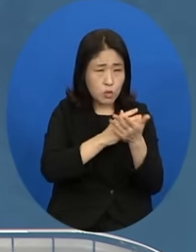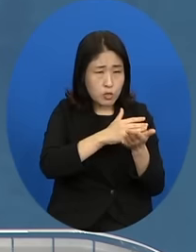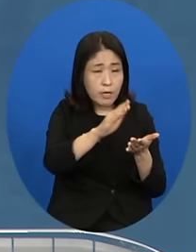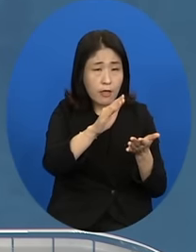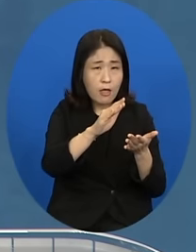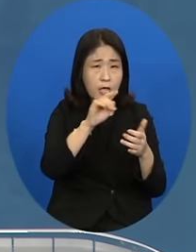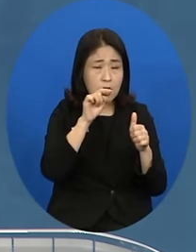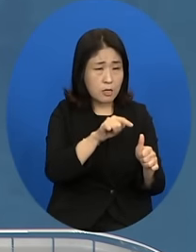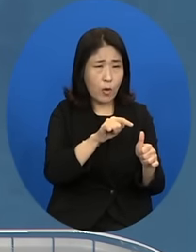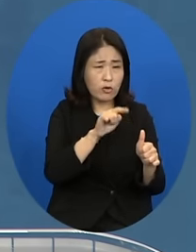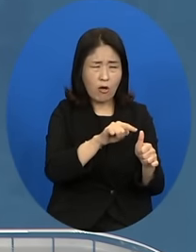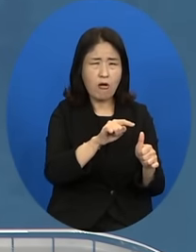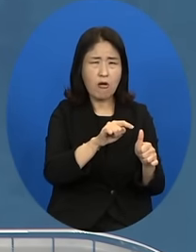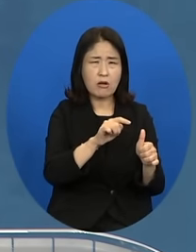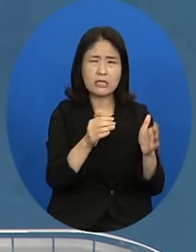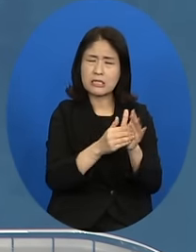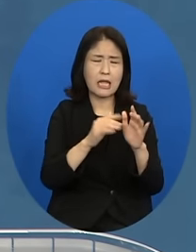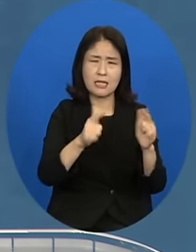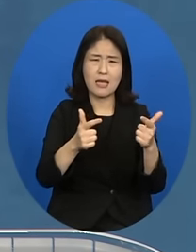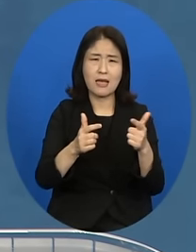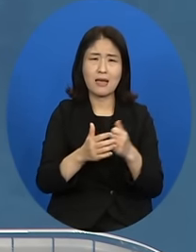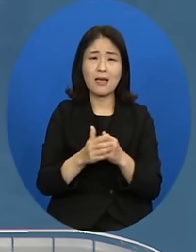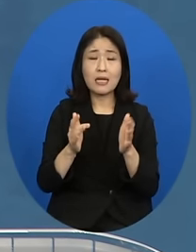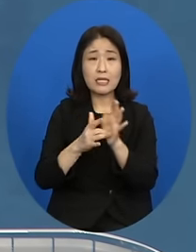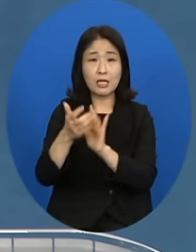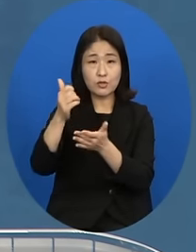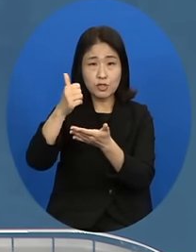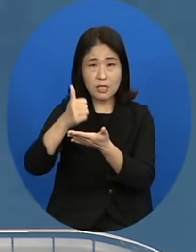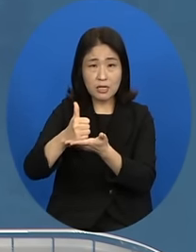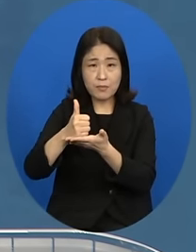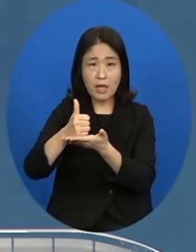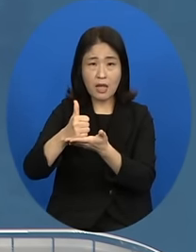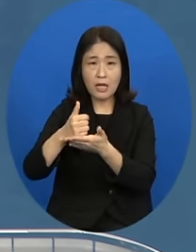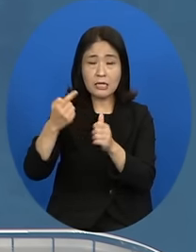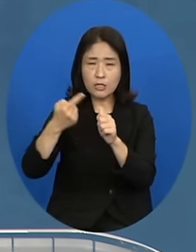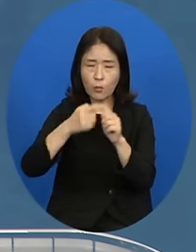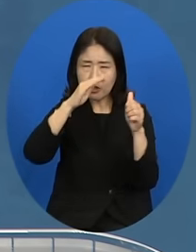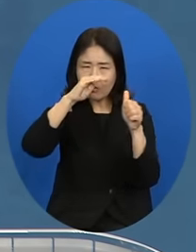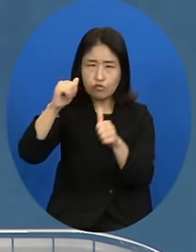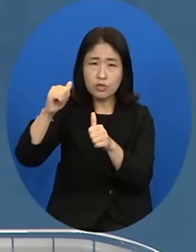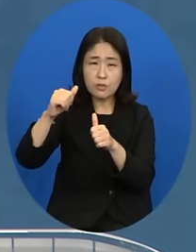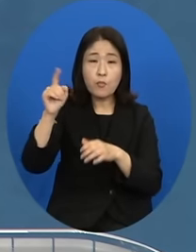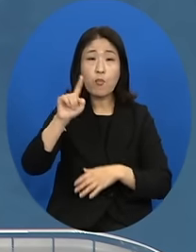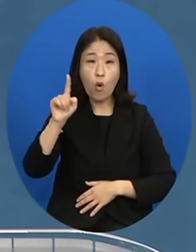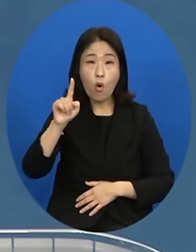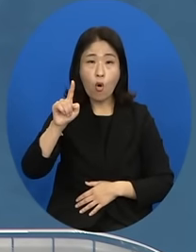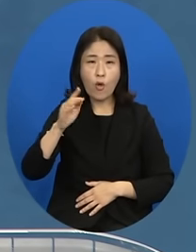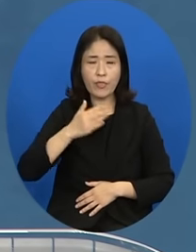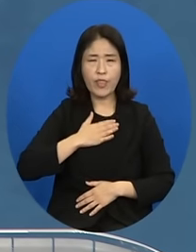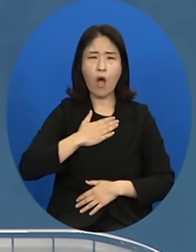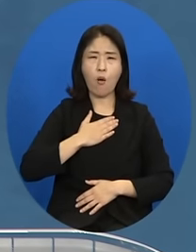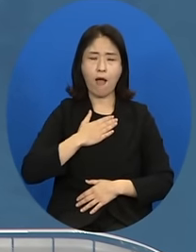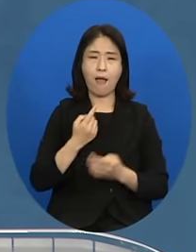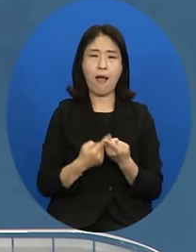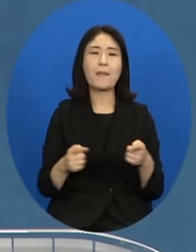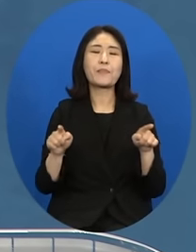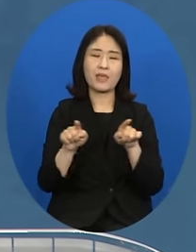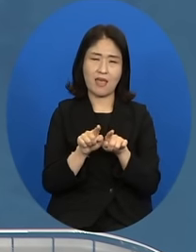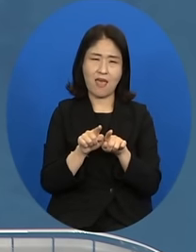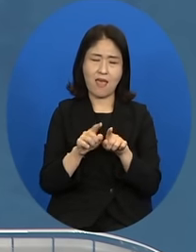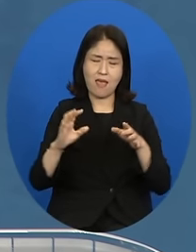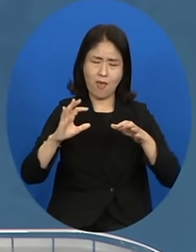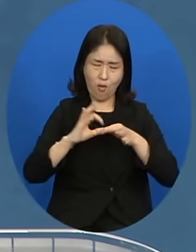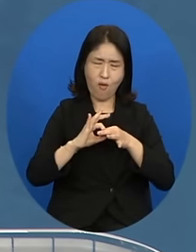주지 아니하셨어요. 제자들을 향한 예수님의 제일 첫 번째 부르심은 자기와 함께 있게